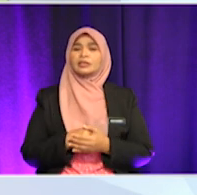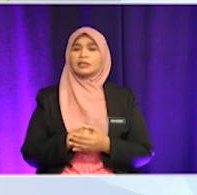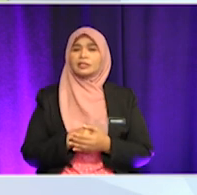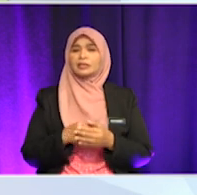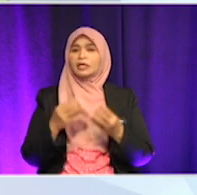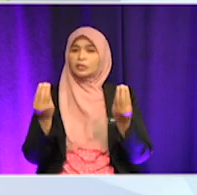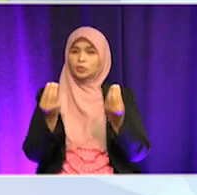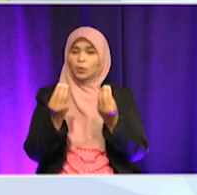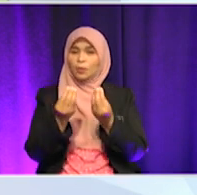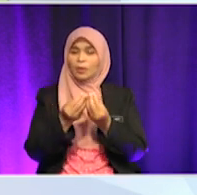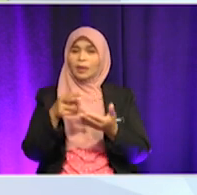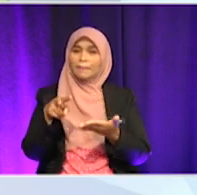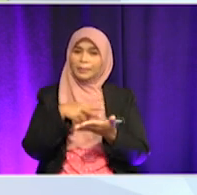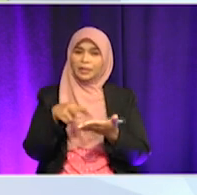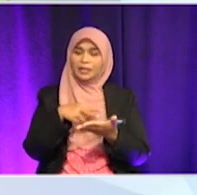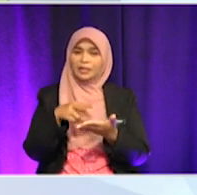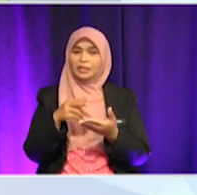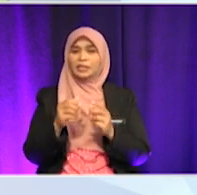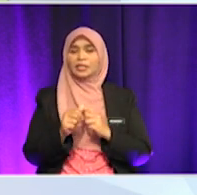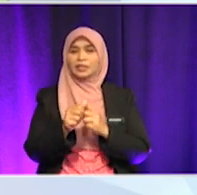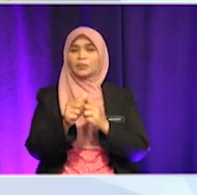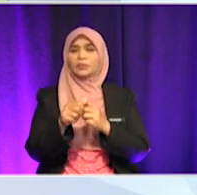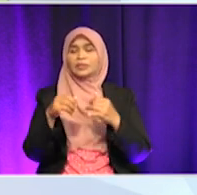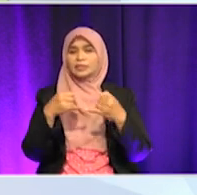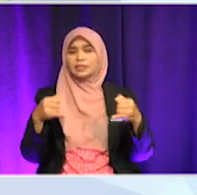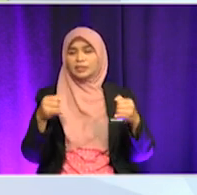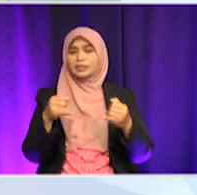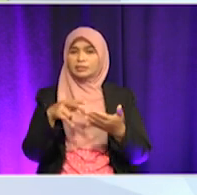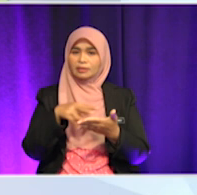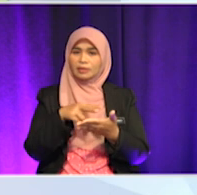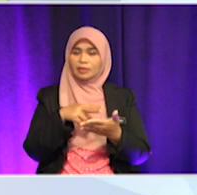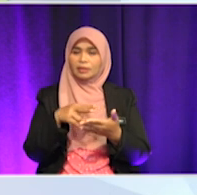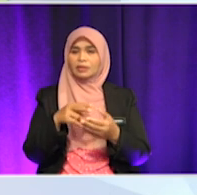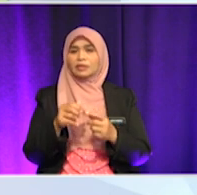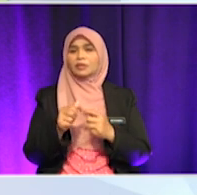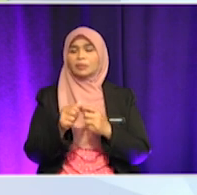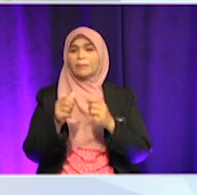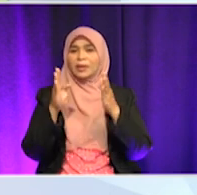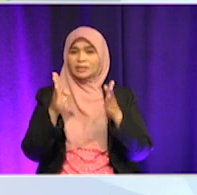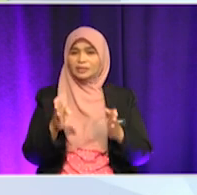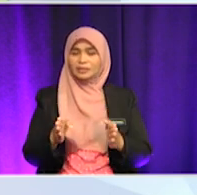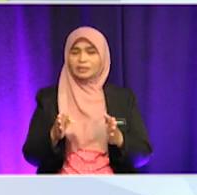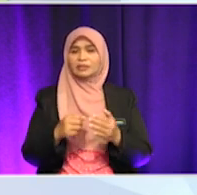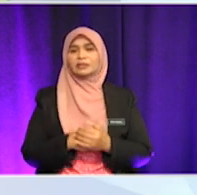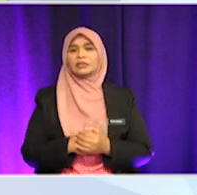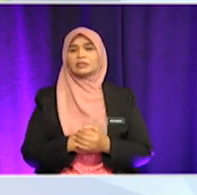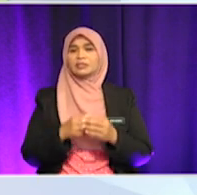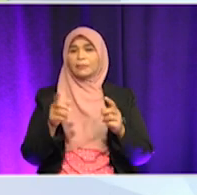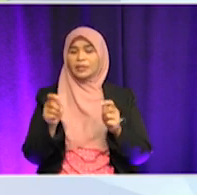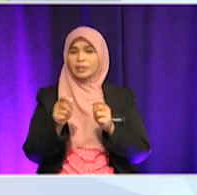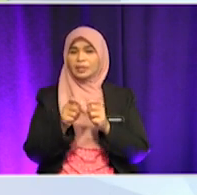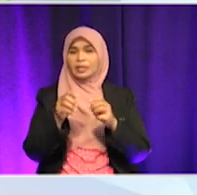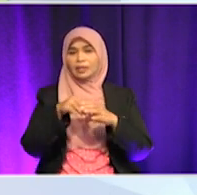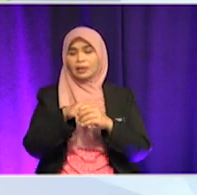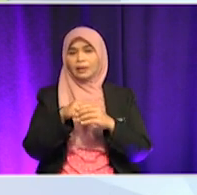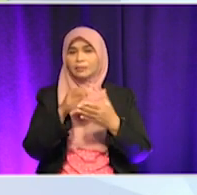penari mengikut jenis tarian dan bangsa yang diwakili oleh satu abjad seperti tertera di dalam